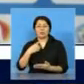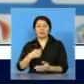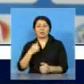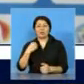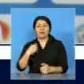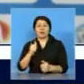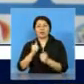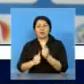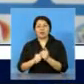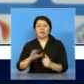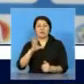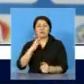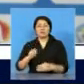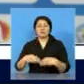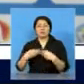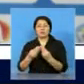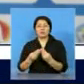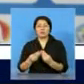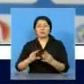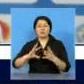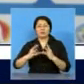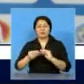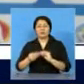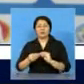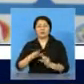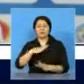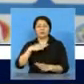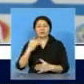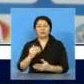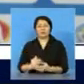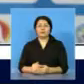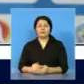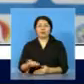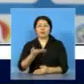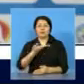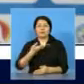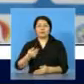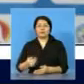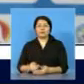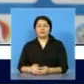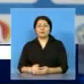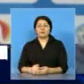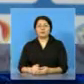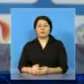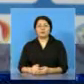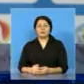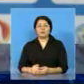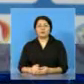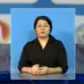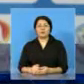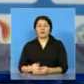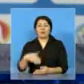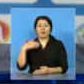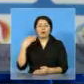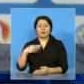сол беретін нәтижелер, оң нәтижелер көп қой. Біздер енді сол бұйырып Ақтөбе